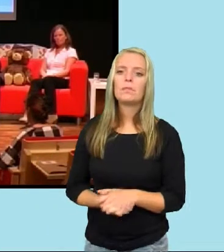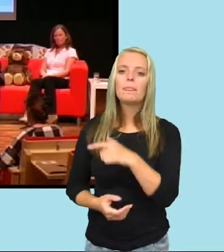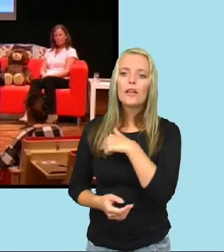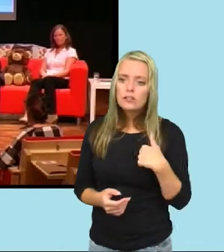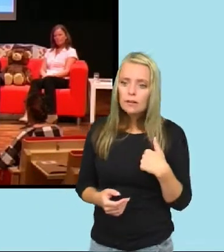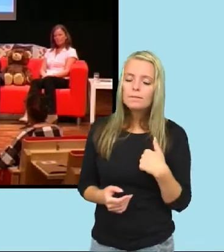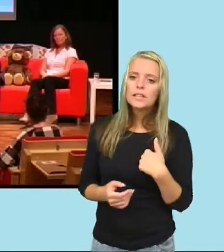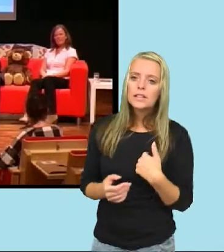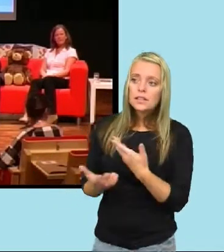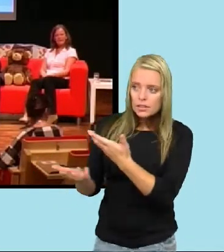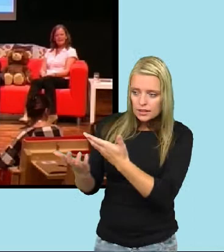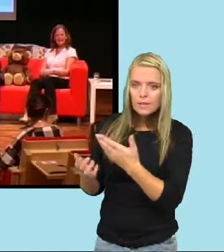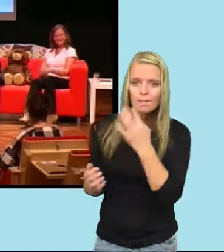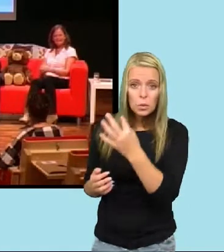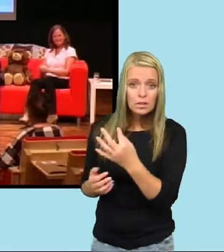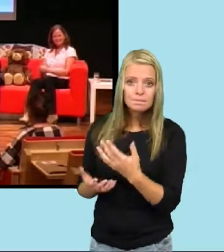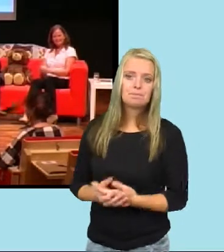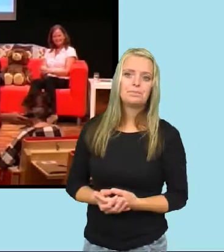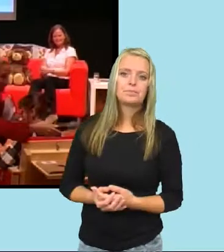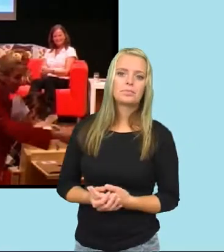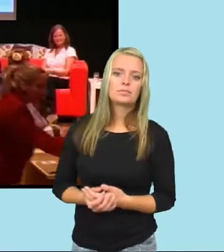här var det här? Oj, nu. Ja.